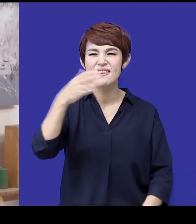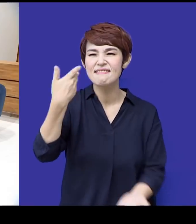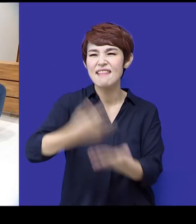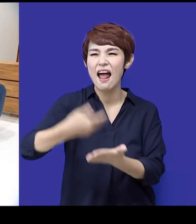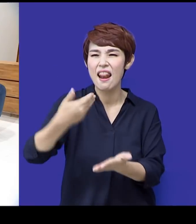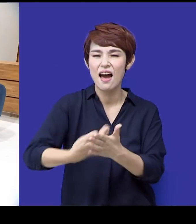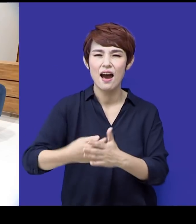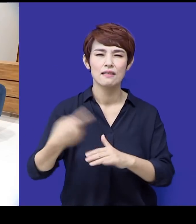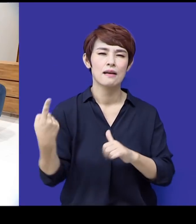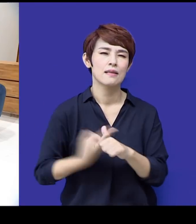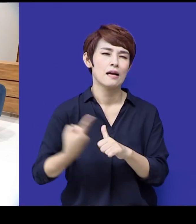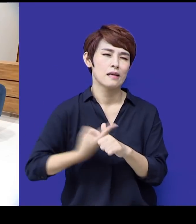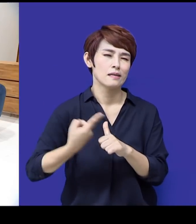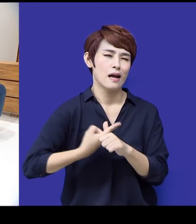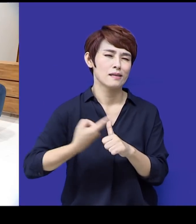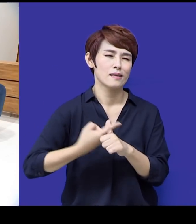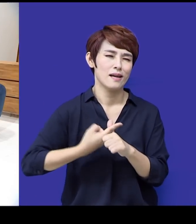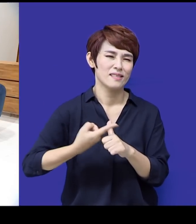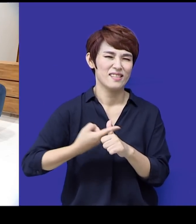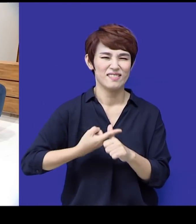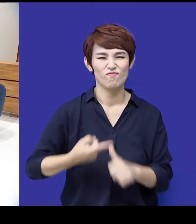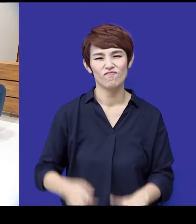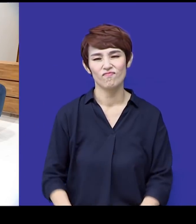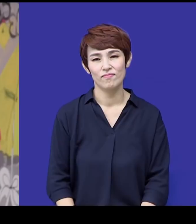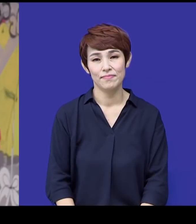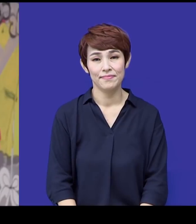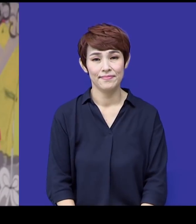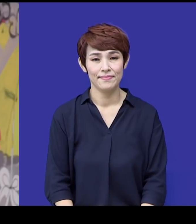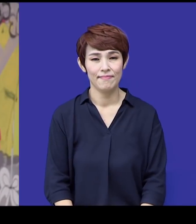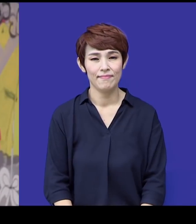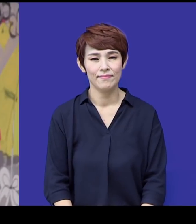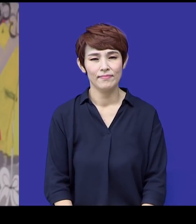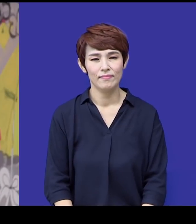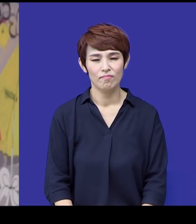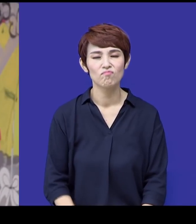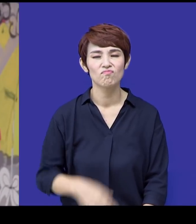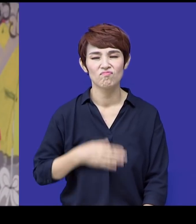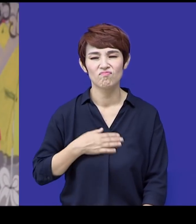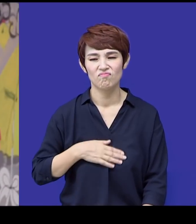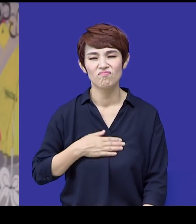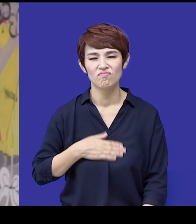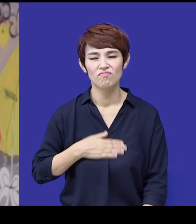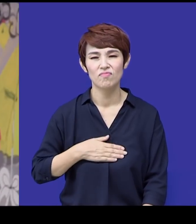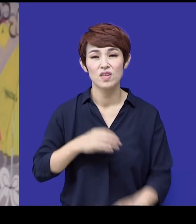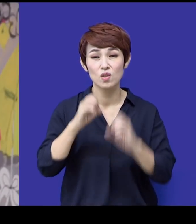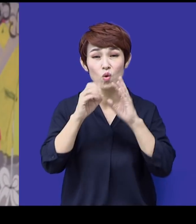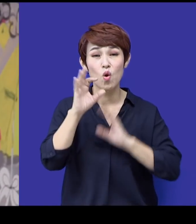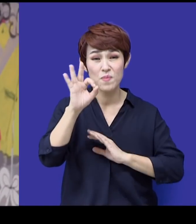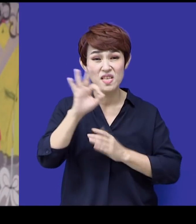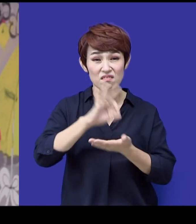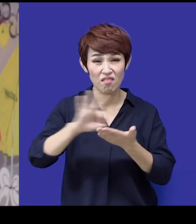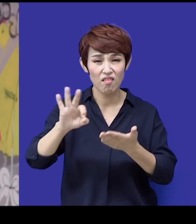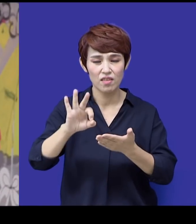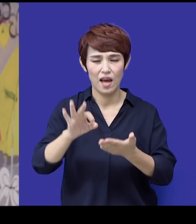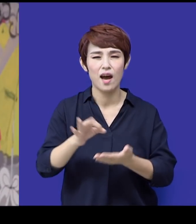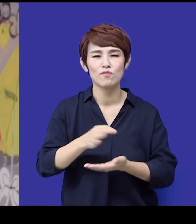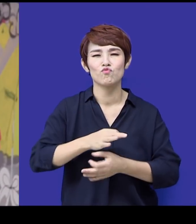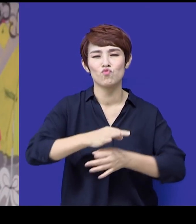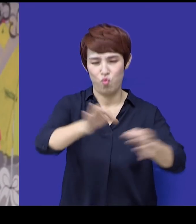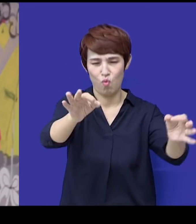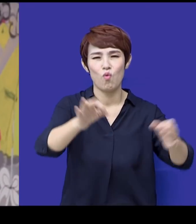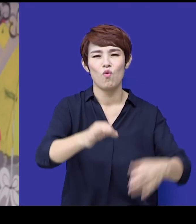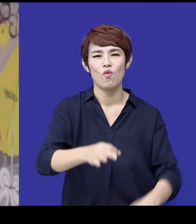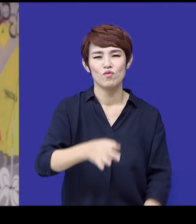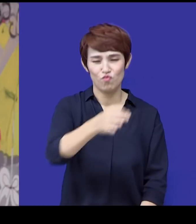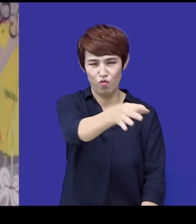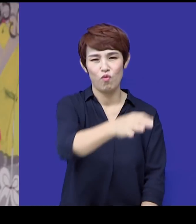다 하더라고요. 예. 그래서 알았다고 주겠다고 그러고서 이제